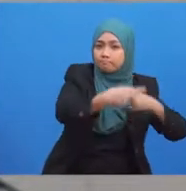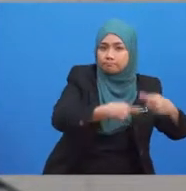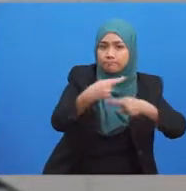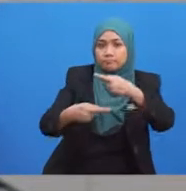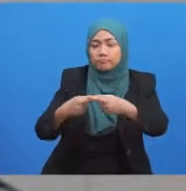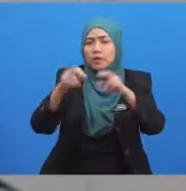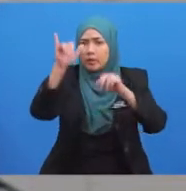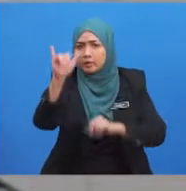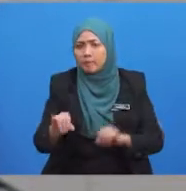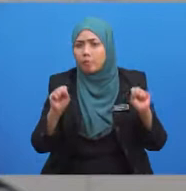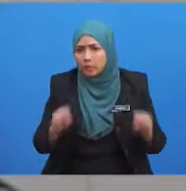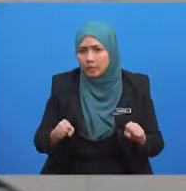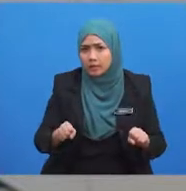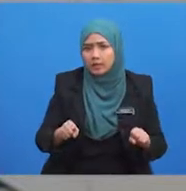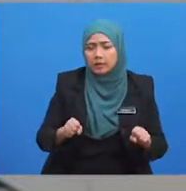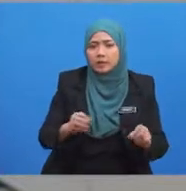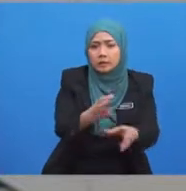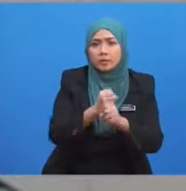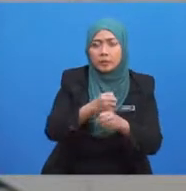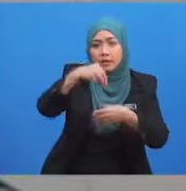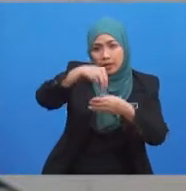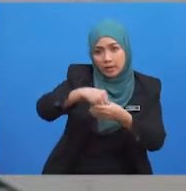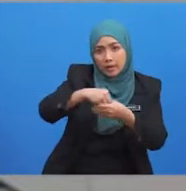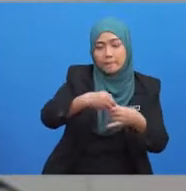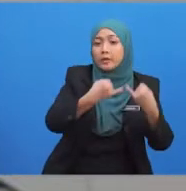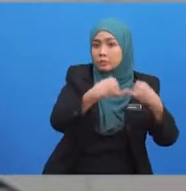boleh didapati dalam industri pembuatan.